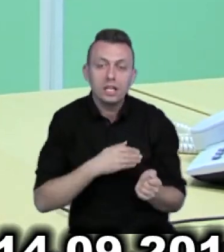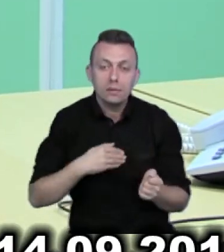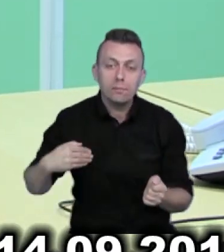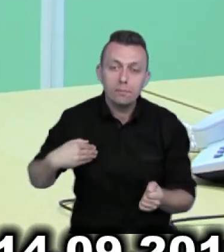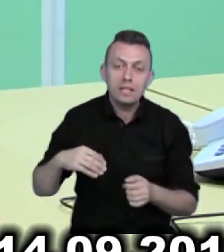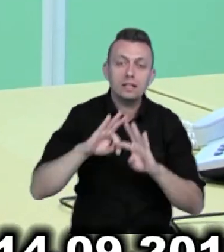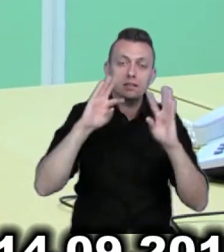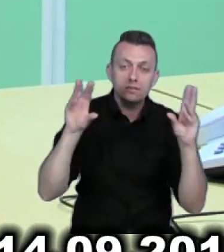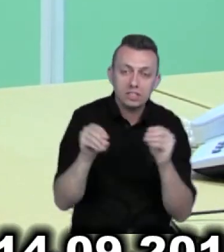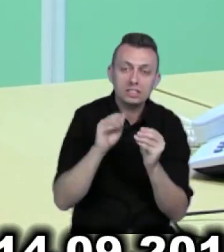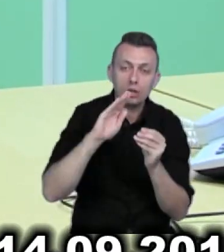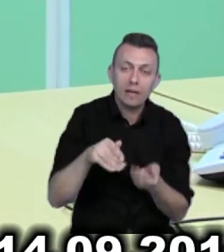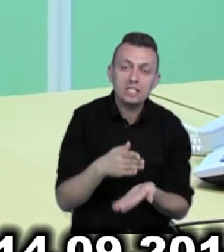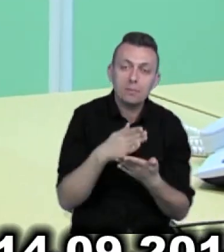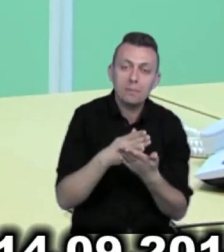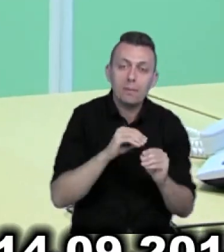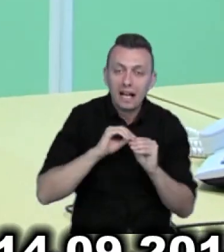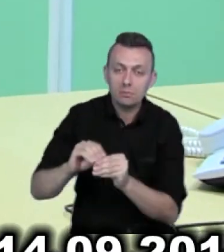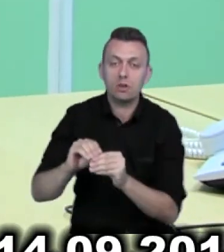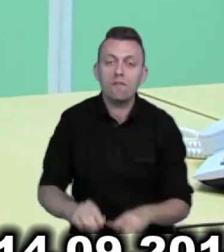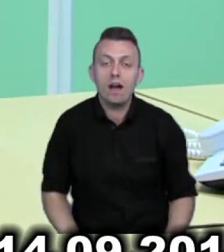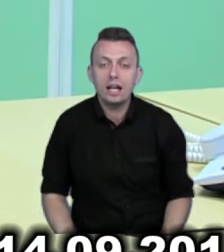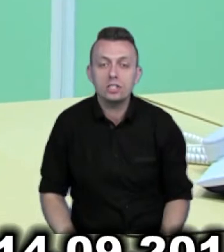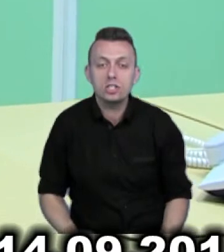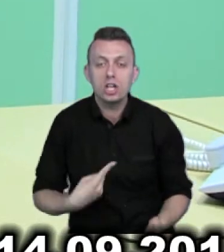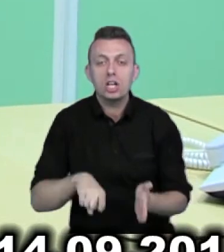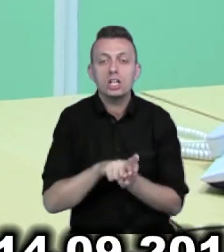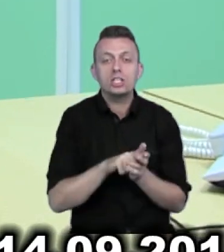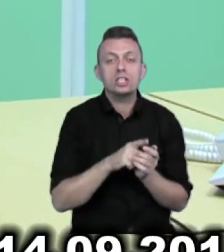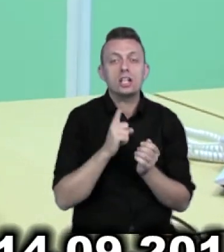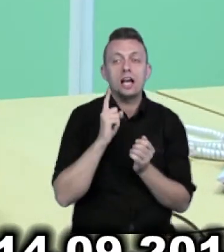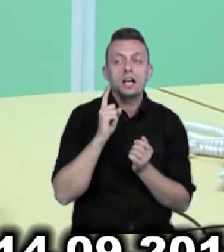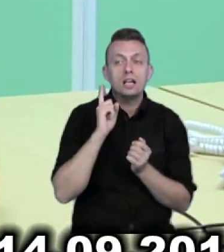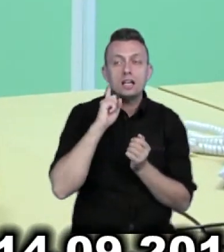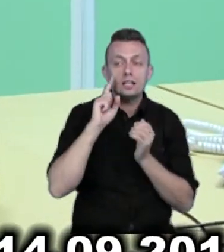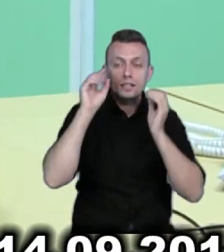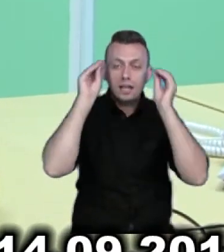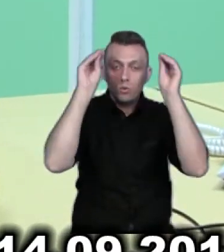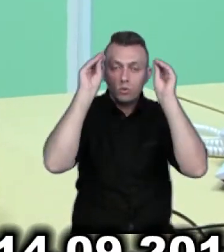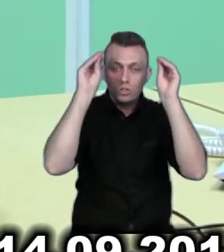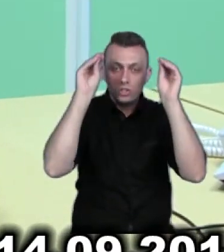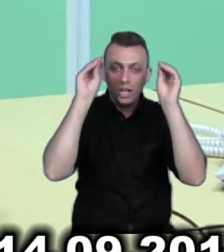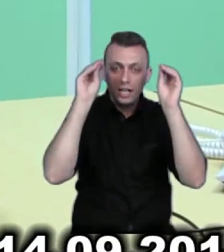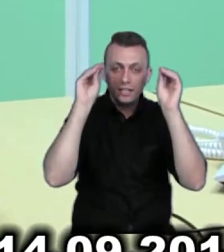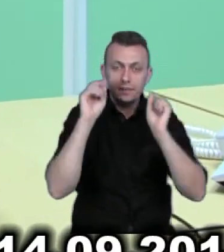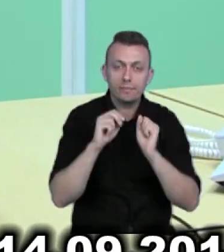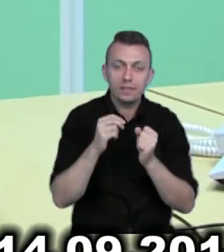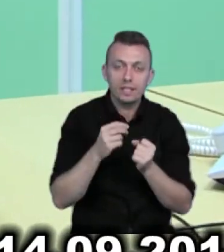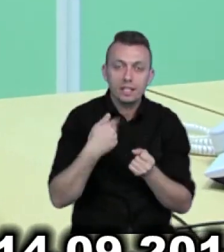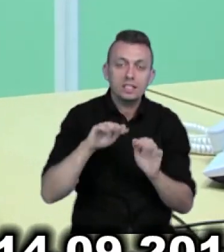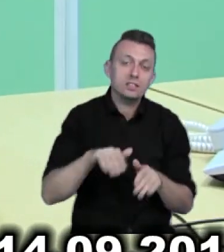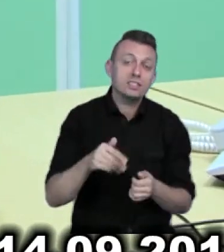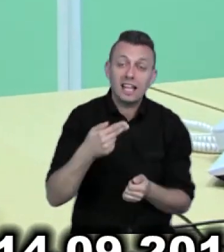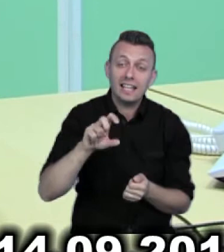Społecznych będzie ją prowadził dla nauczycieli, dla szkół. Także nie pozostaje mi nic innego, jak tylko